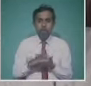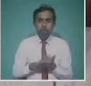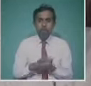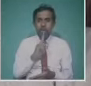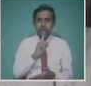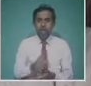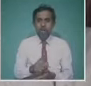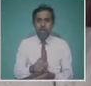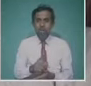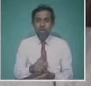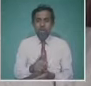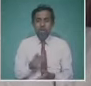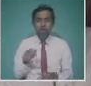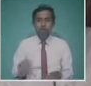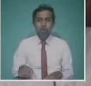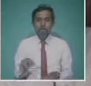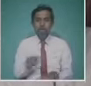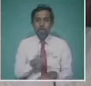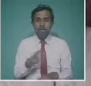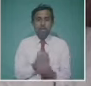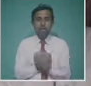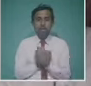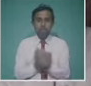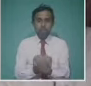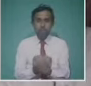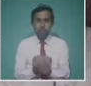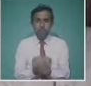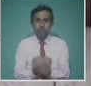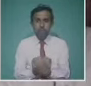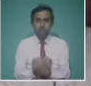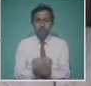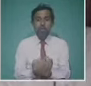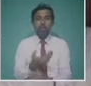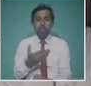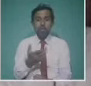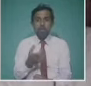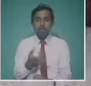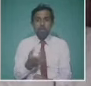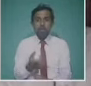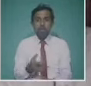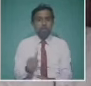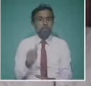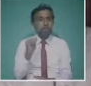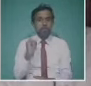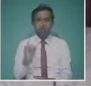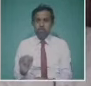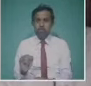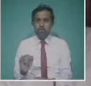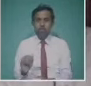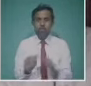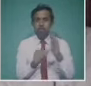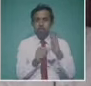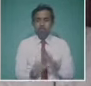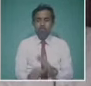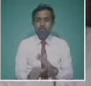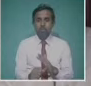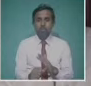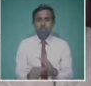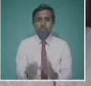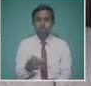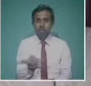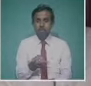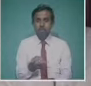කියලා තියෙනවා මේ දෙන්නව අත්අඩංගුවට අරගෙන තියෙන එක ඉතාම අසාධාරණයි අයුක්ත සාගතයි මේ